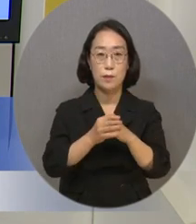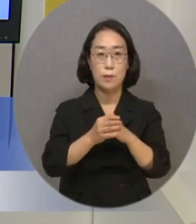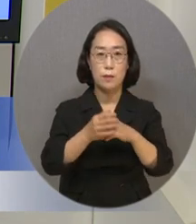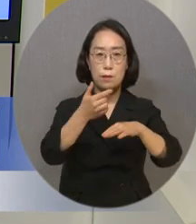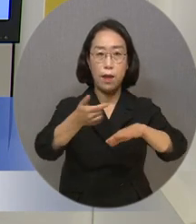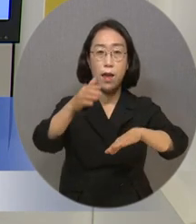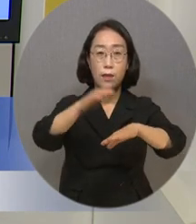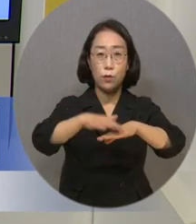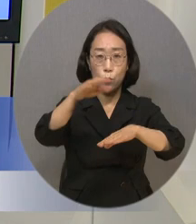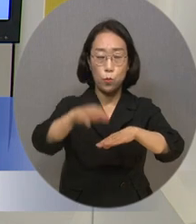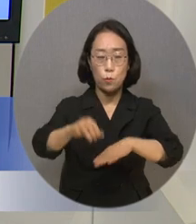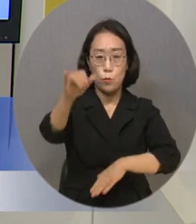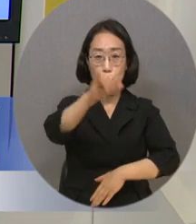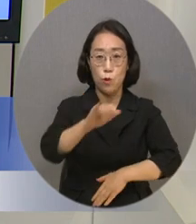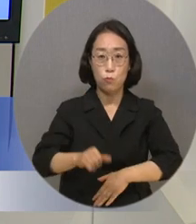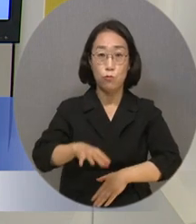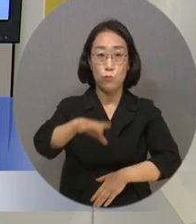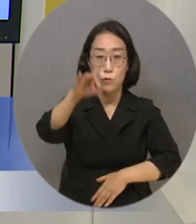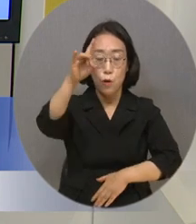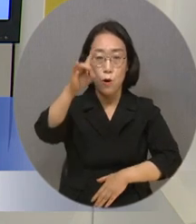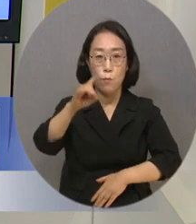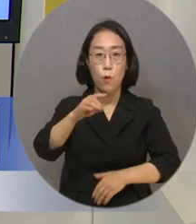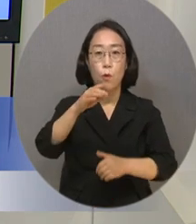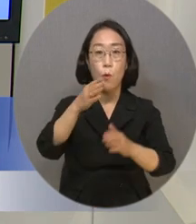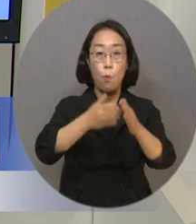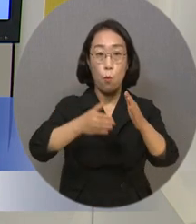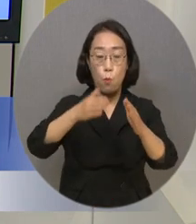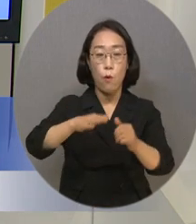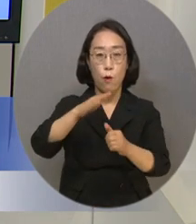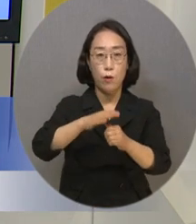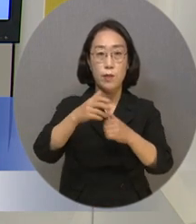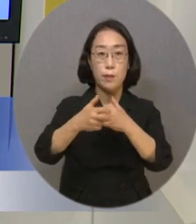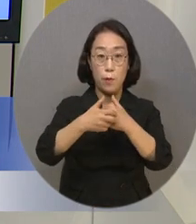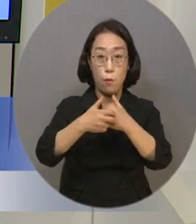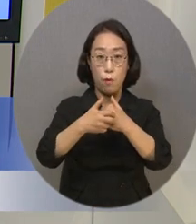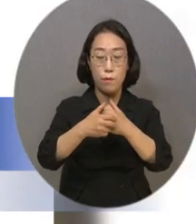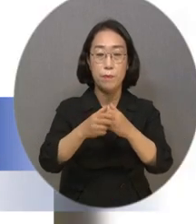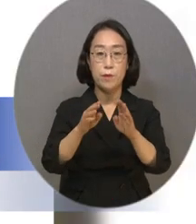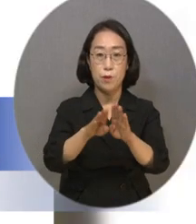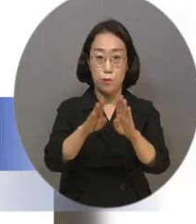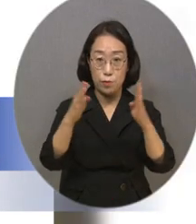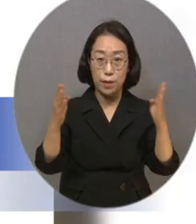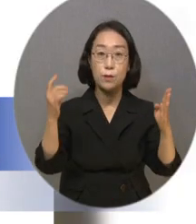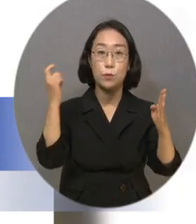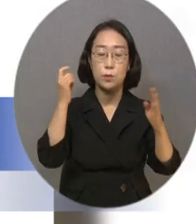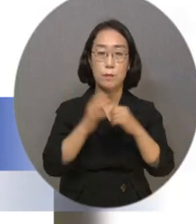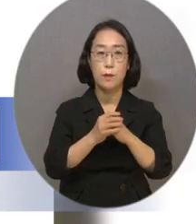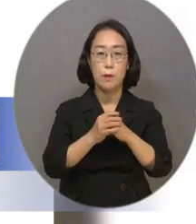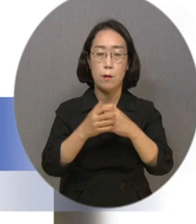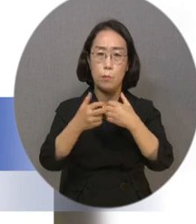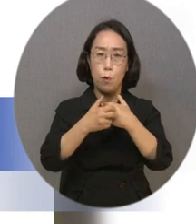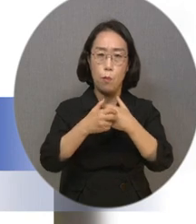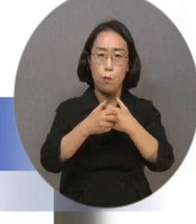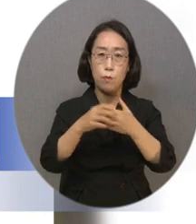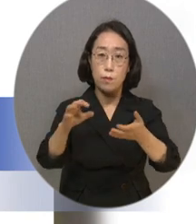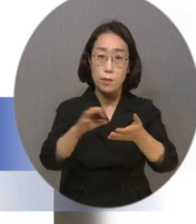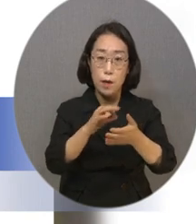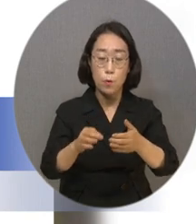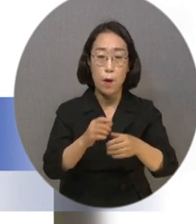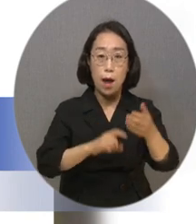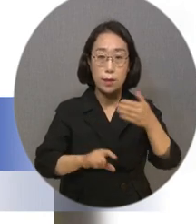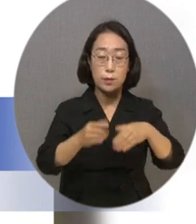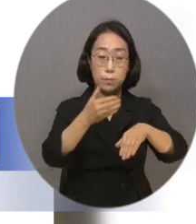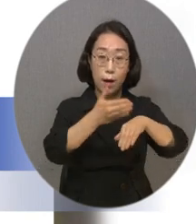대전시의 전국 최초로 공공 어린이재활병원이 개원했다는 소식입니다 병원 진료 시간은 평일 기준